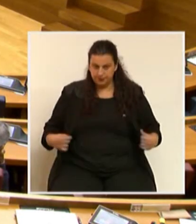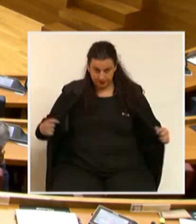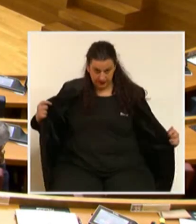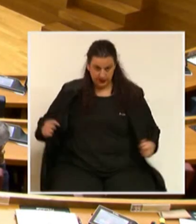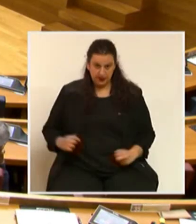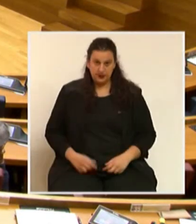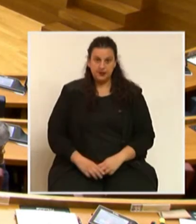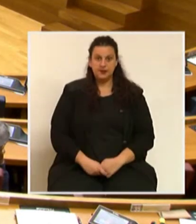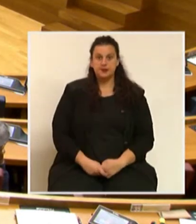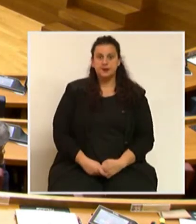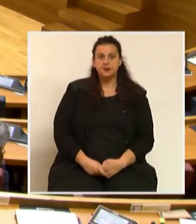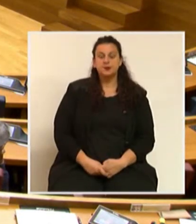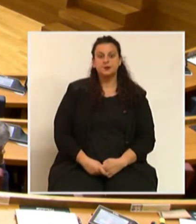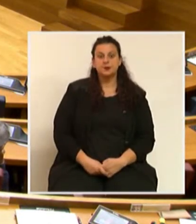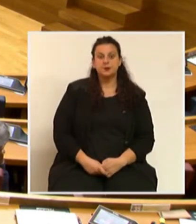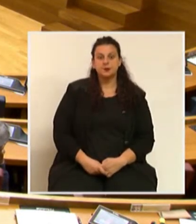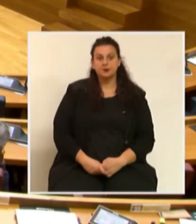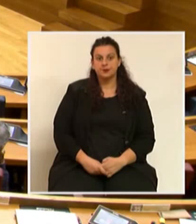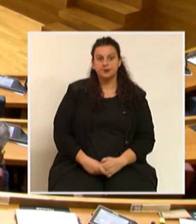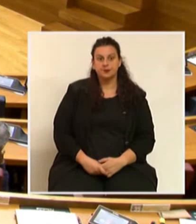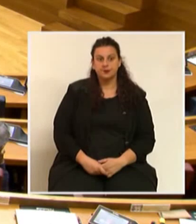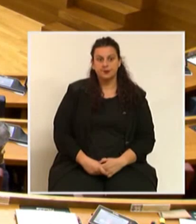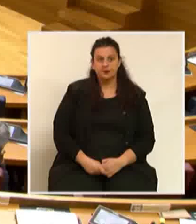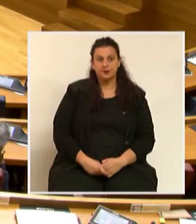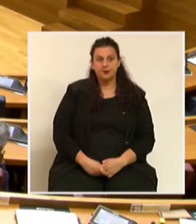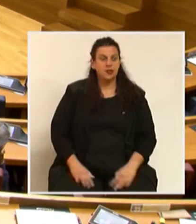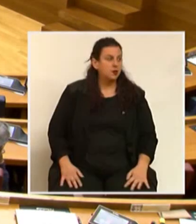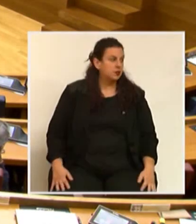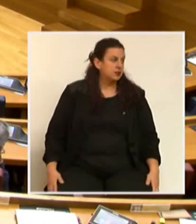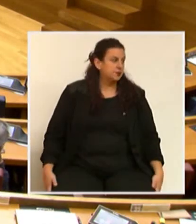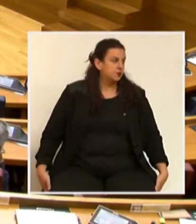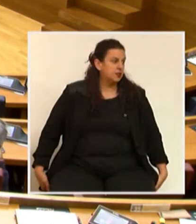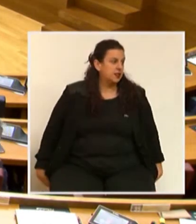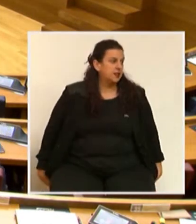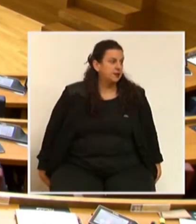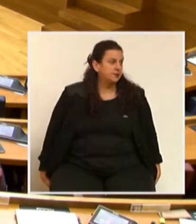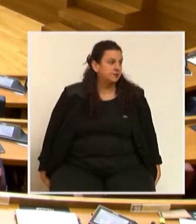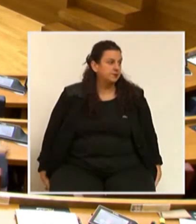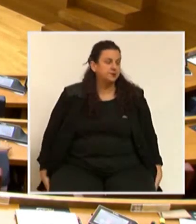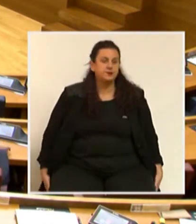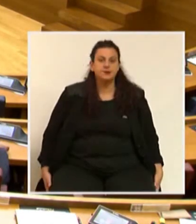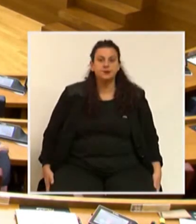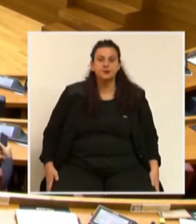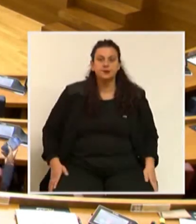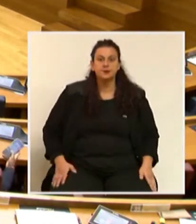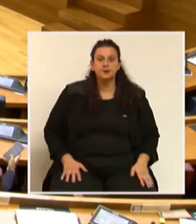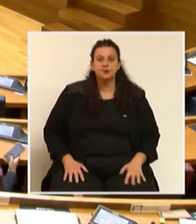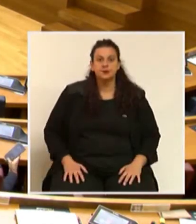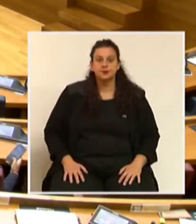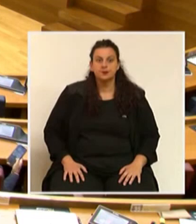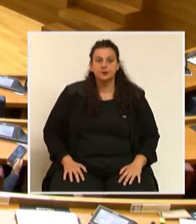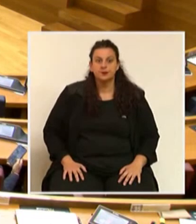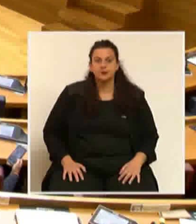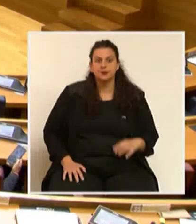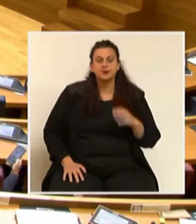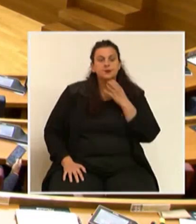nacional com a nivell autonòmic, és dir que el Partit Popular no té, que té